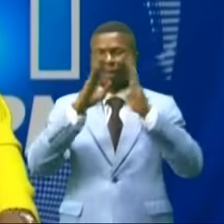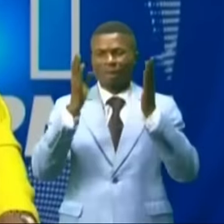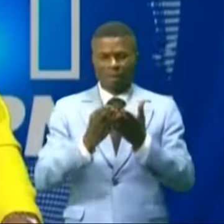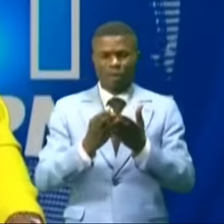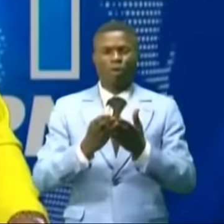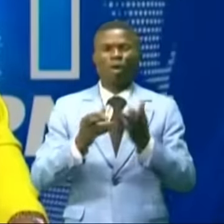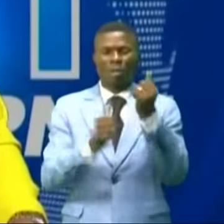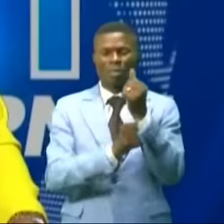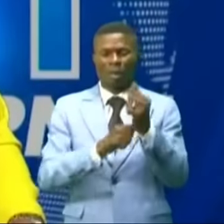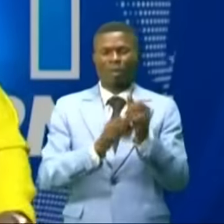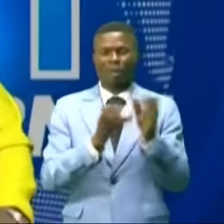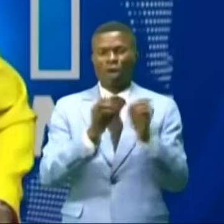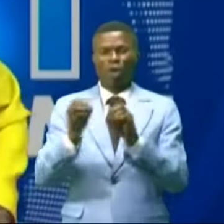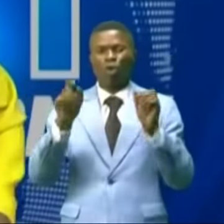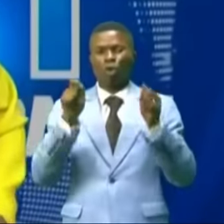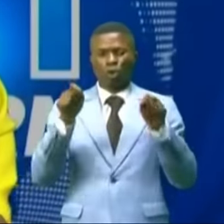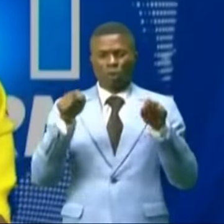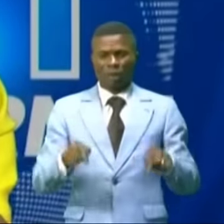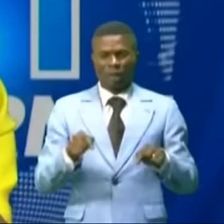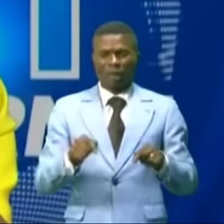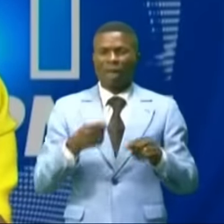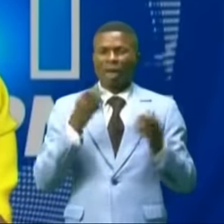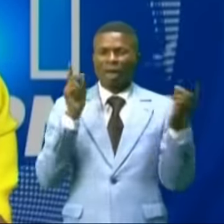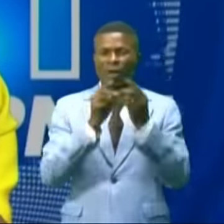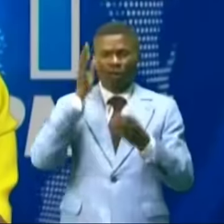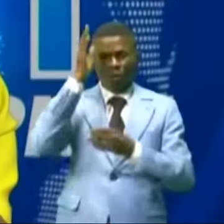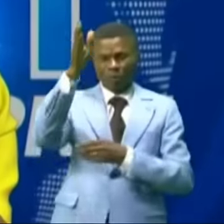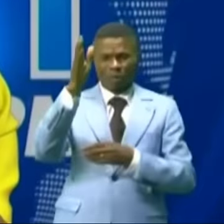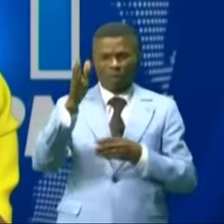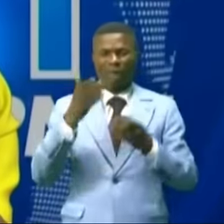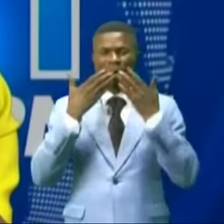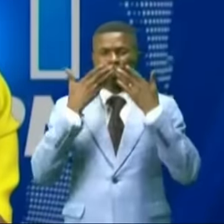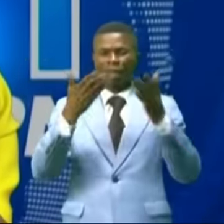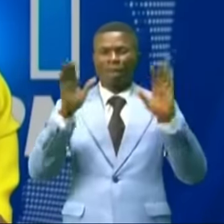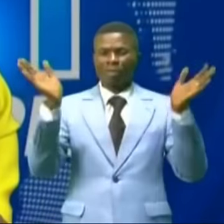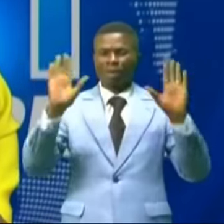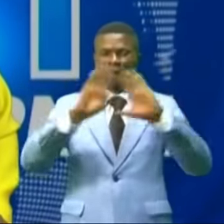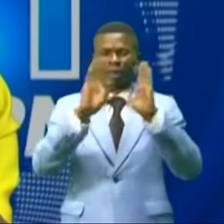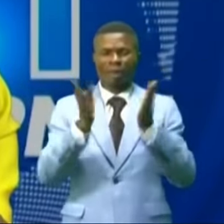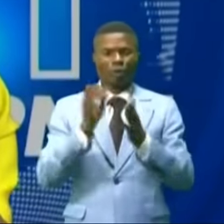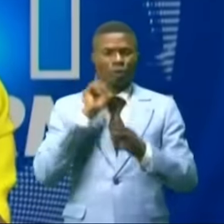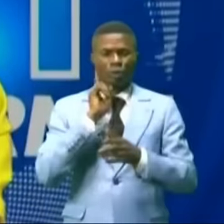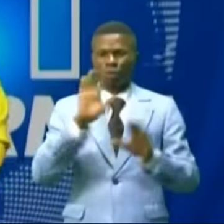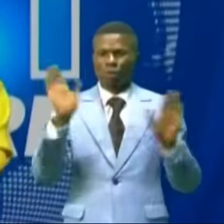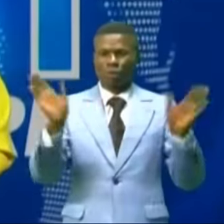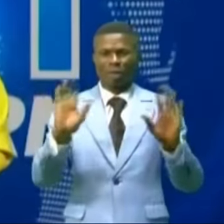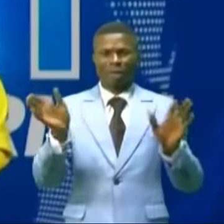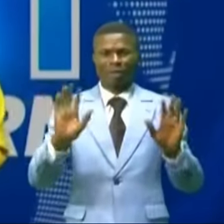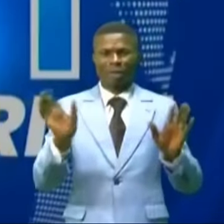Voka qui a réalisé ce journal. Moi, je vous retrouve le mercredi prochain. D'ici là, portez-vous bien. Au revoir.